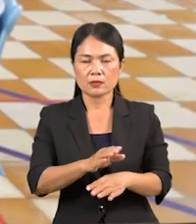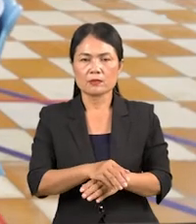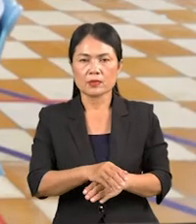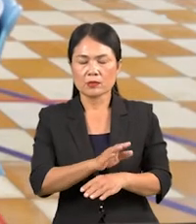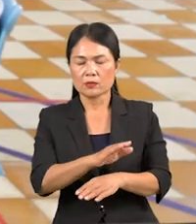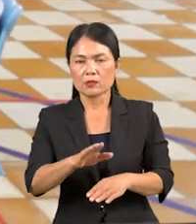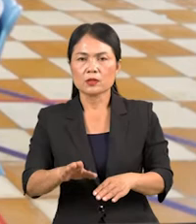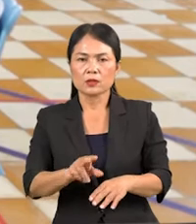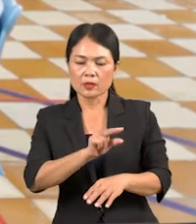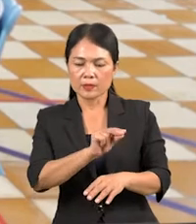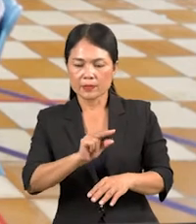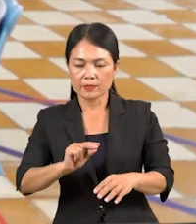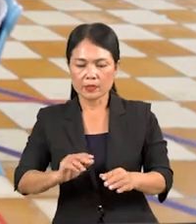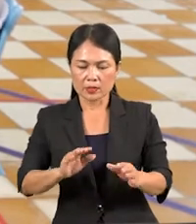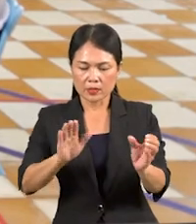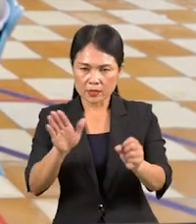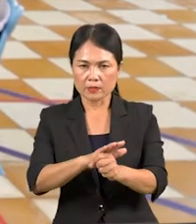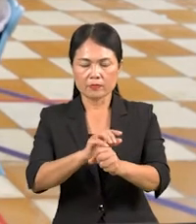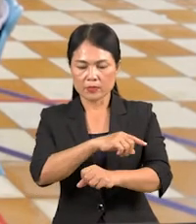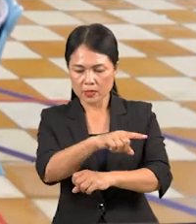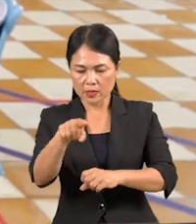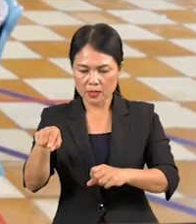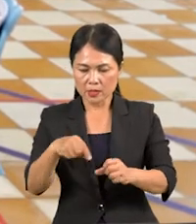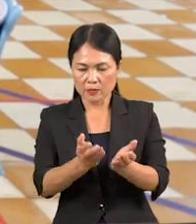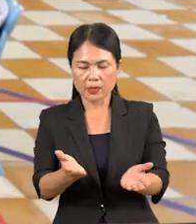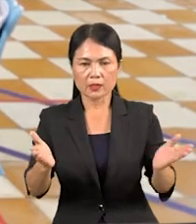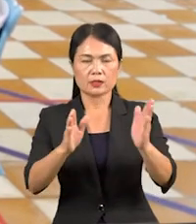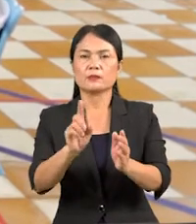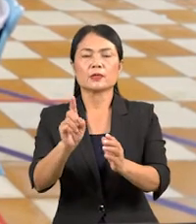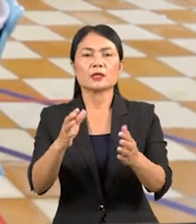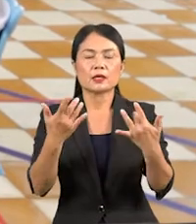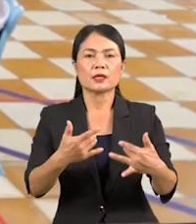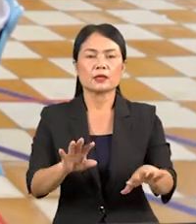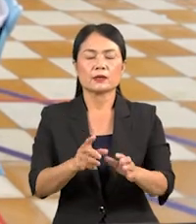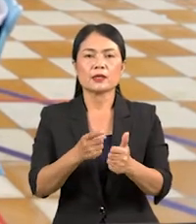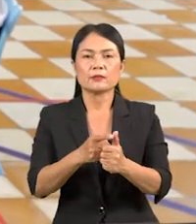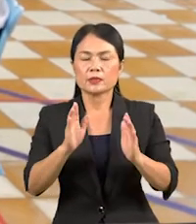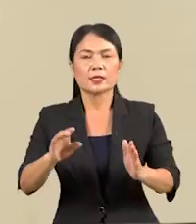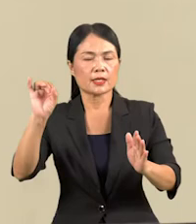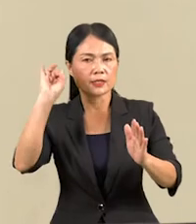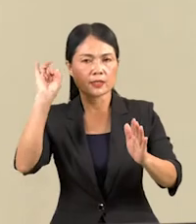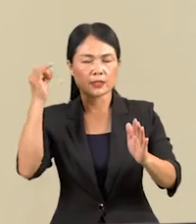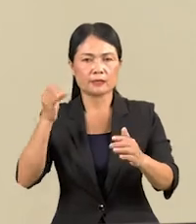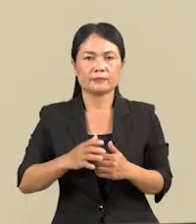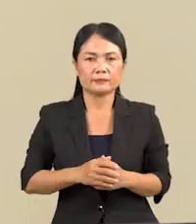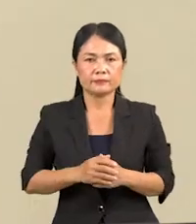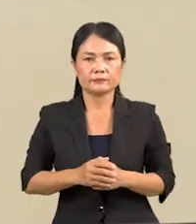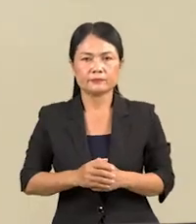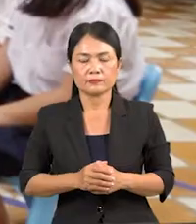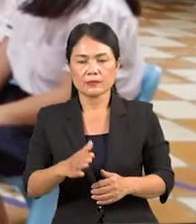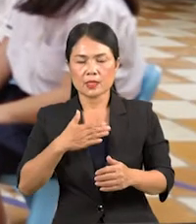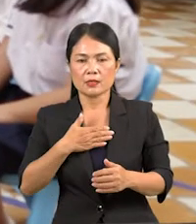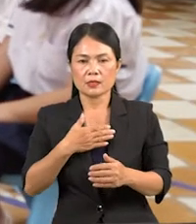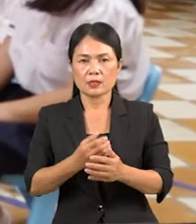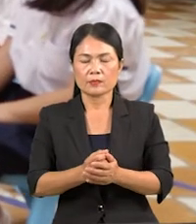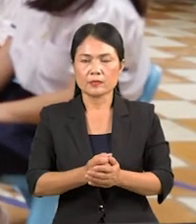គៀបចឹងរហូតដល់ពេញមាត់កញ្ច្រែងអ្នកណាហើយមុនគឺជាអ្នកឈ្នះអញ្ចឹងអ្នកគ្រូ